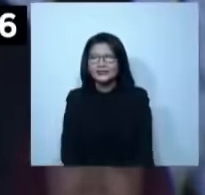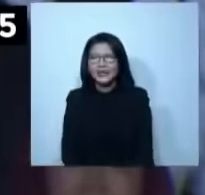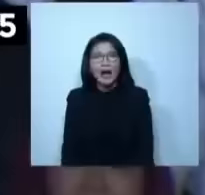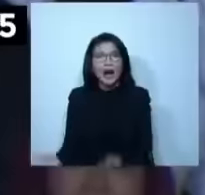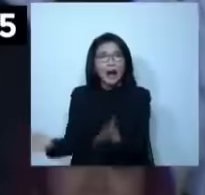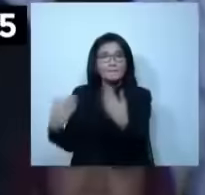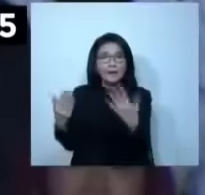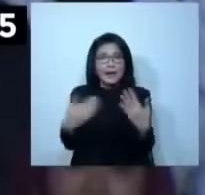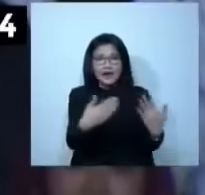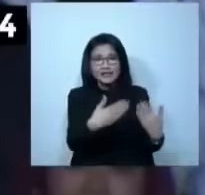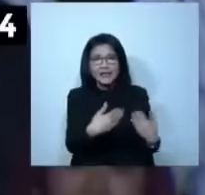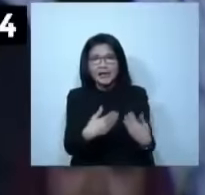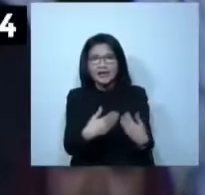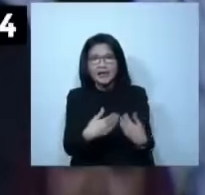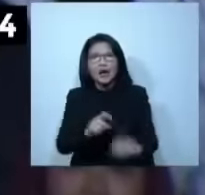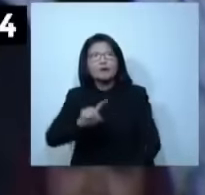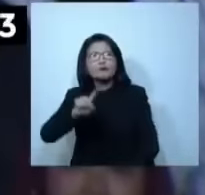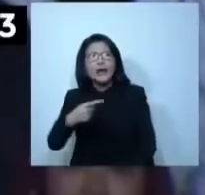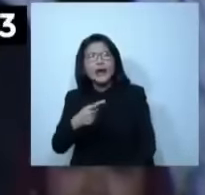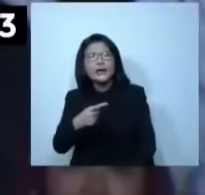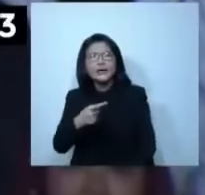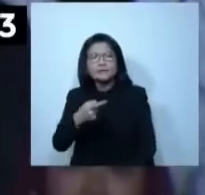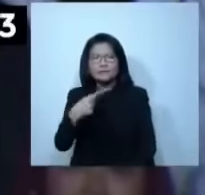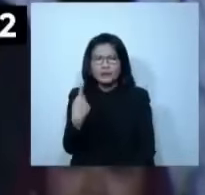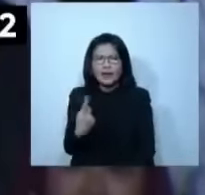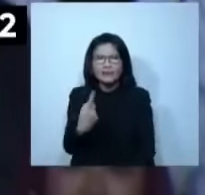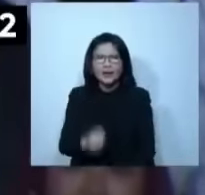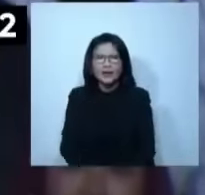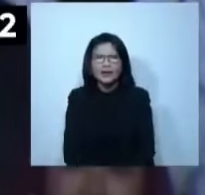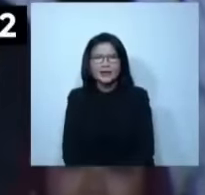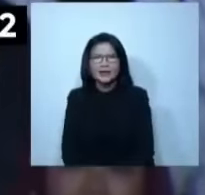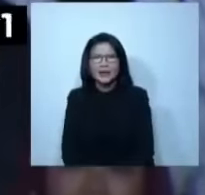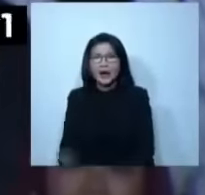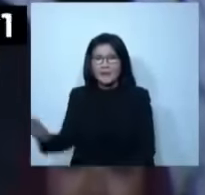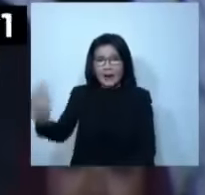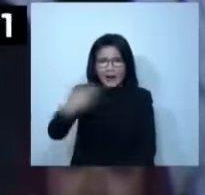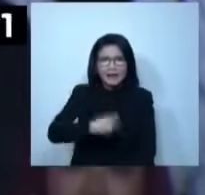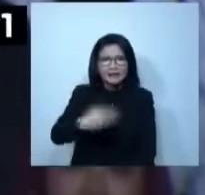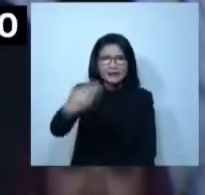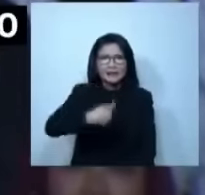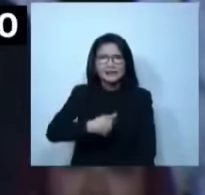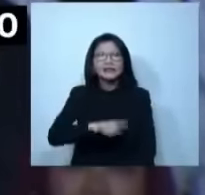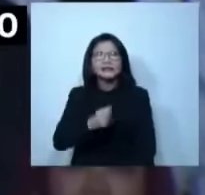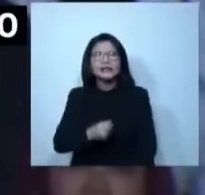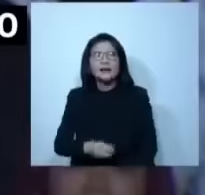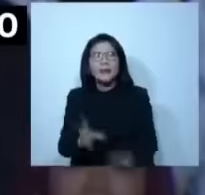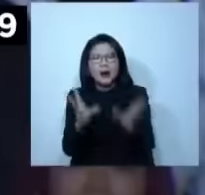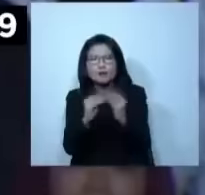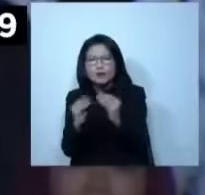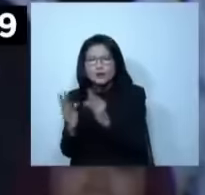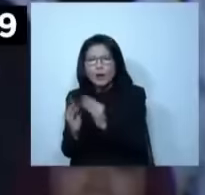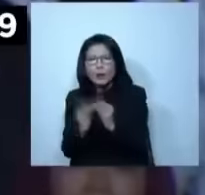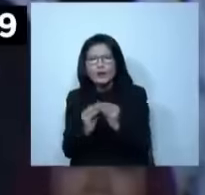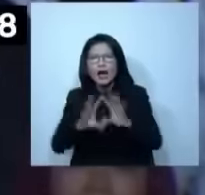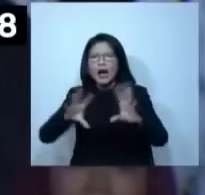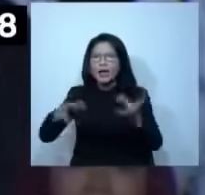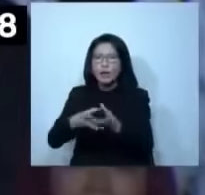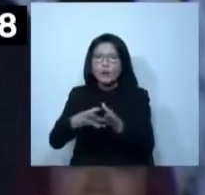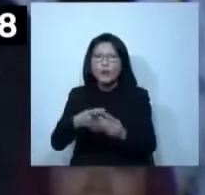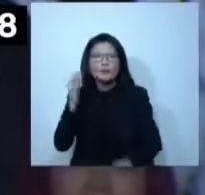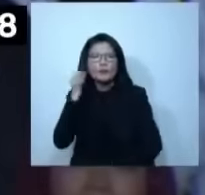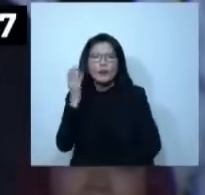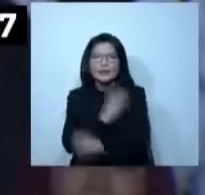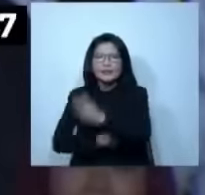Mengajak mereka berpartisipasi sejak awal, satu, menghadirkan dalam setiap musrenbang kelompok perempuan,